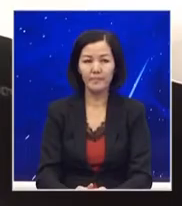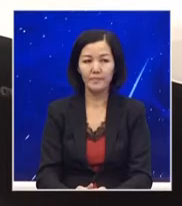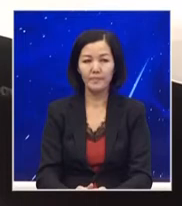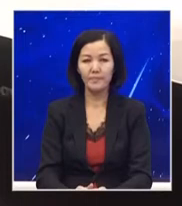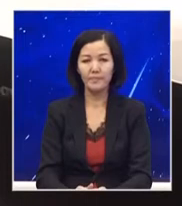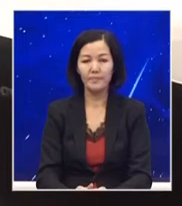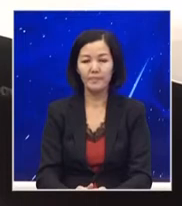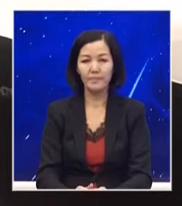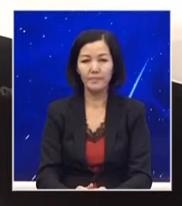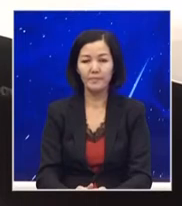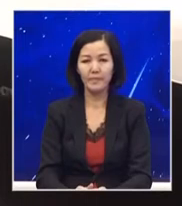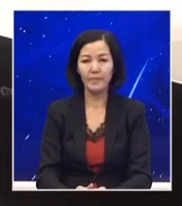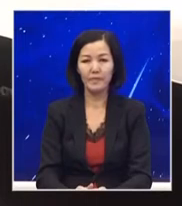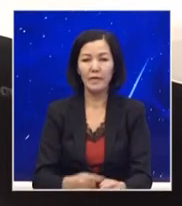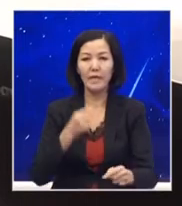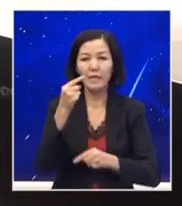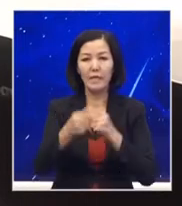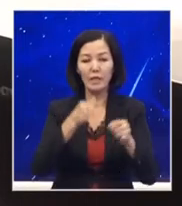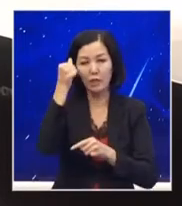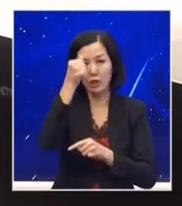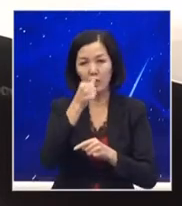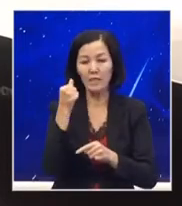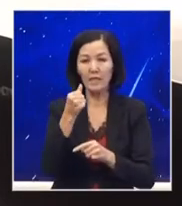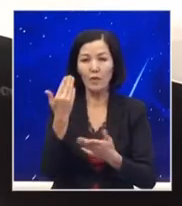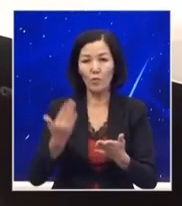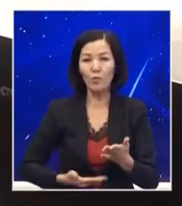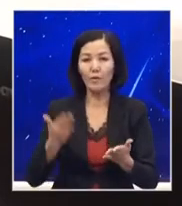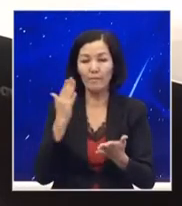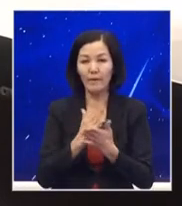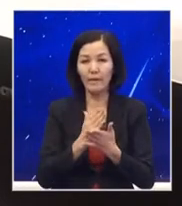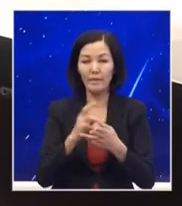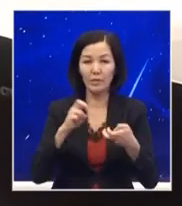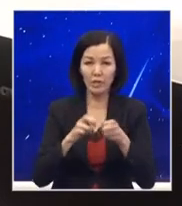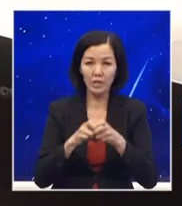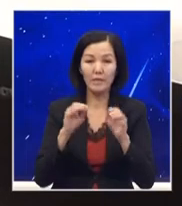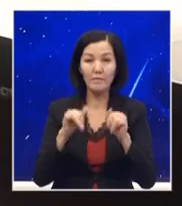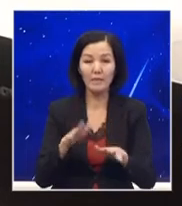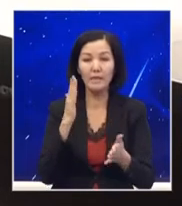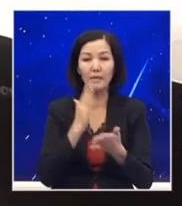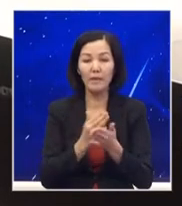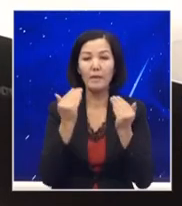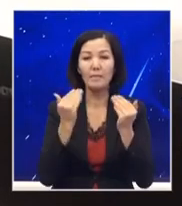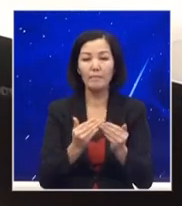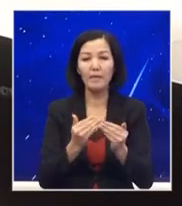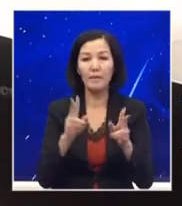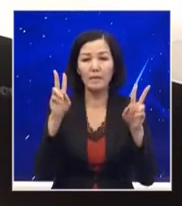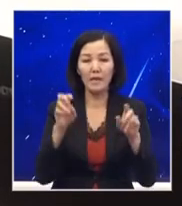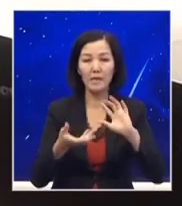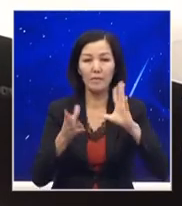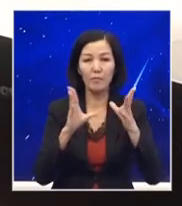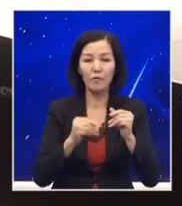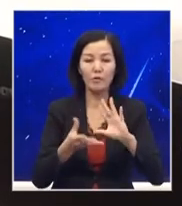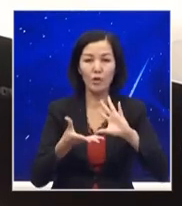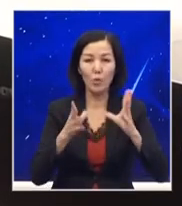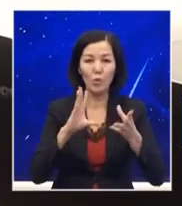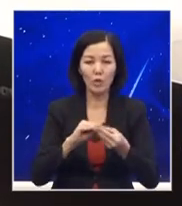Ендігі жылда да күн бар, ендігі жылда да шешілетін мәселелер бар. Сондықтан биылғы жылғы қаралған мәселелер бойынша